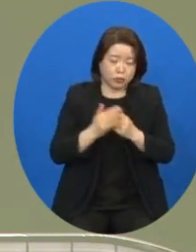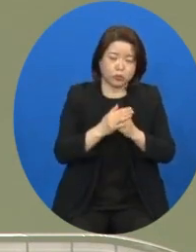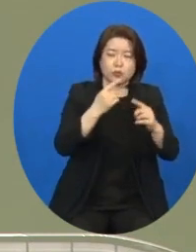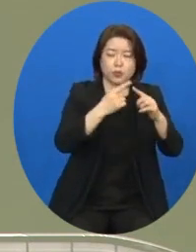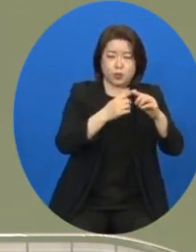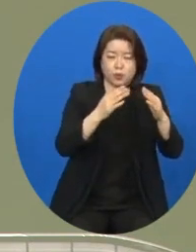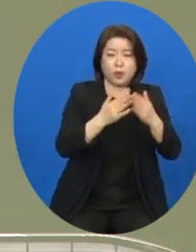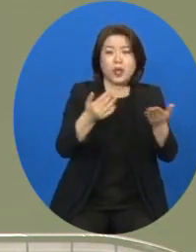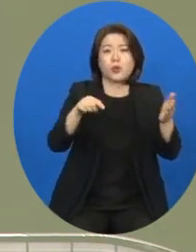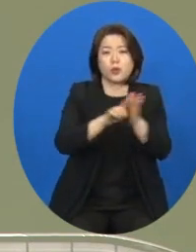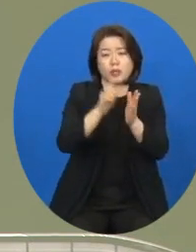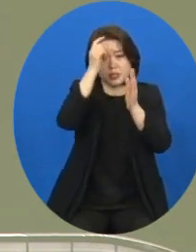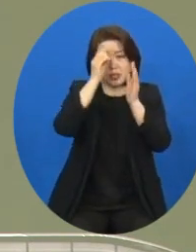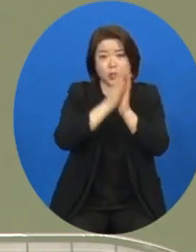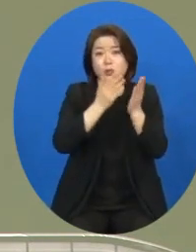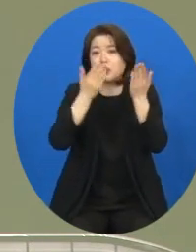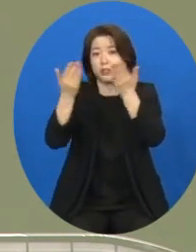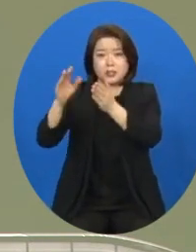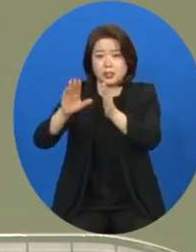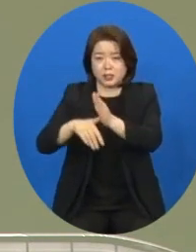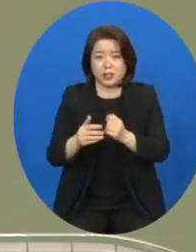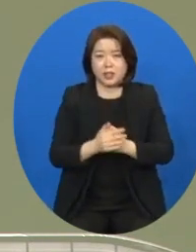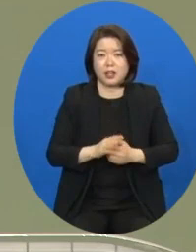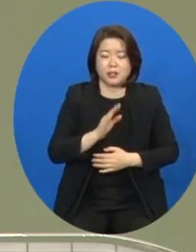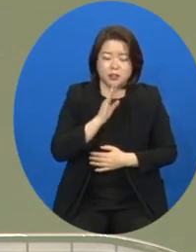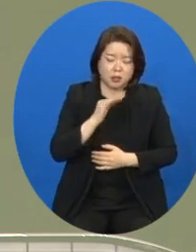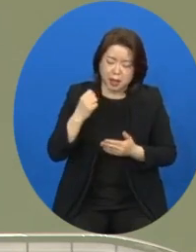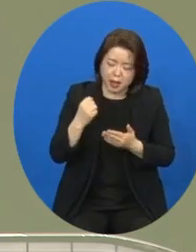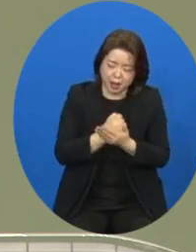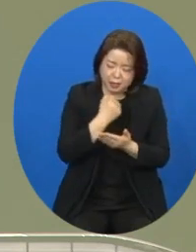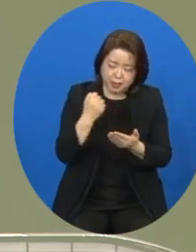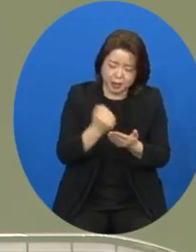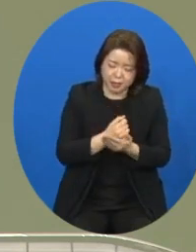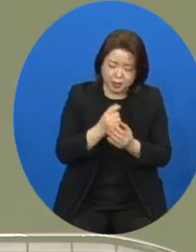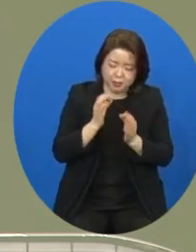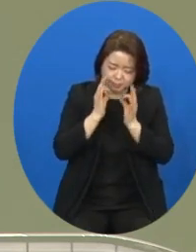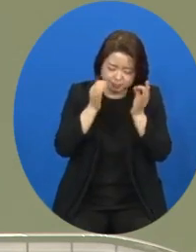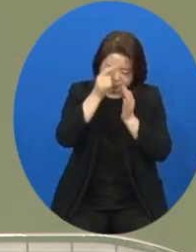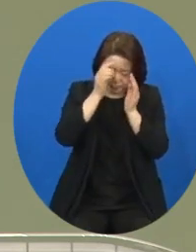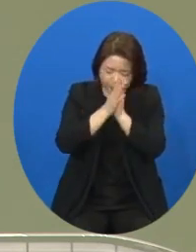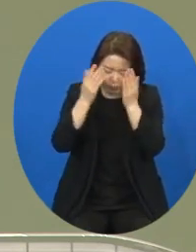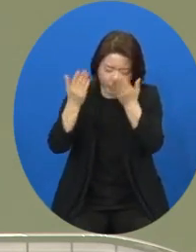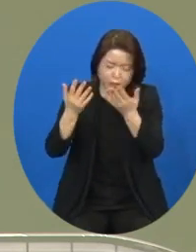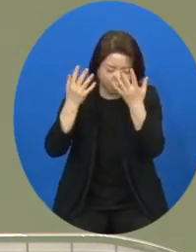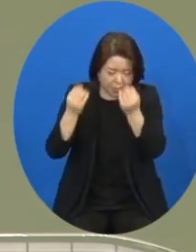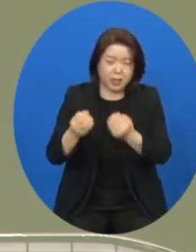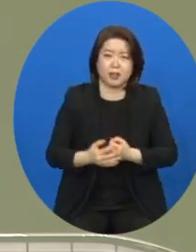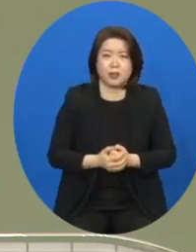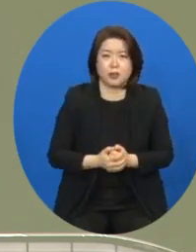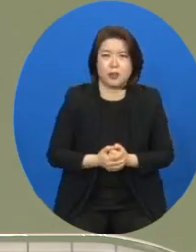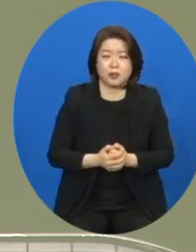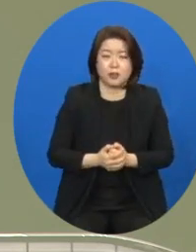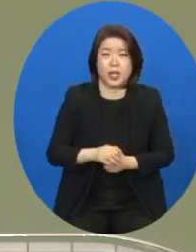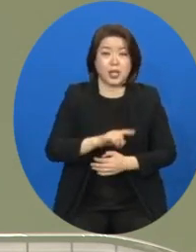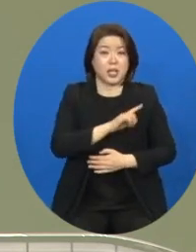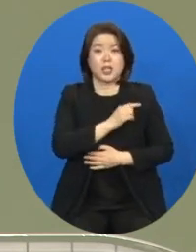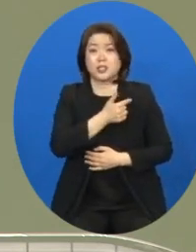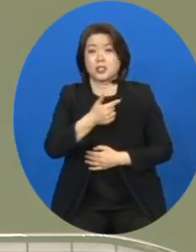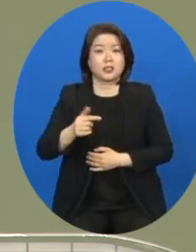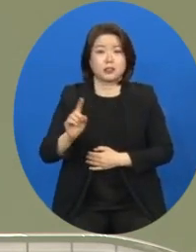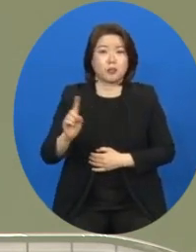교회를 위해서 기도하면서 참 안타까운 몸부림을 많이 쳤습니다. 가장 큰